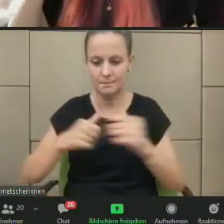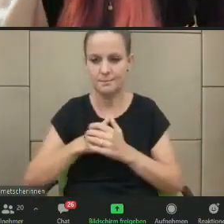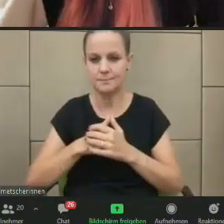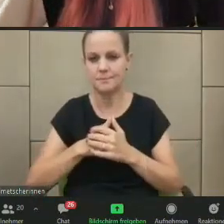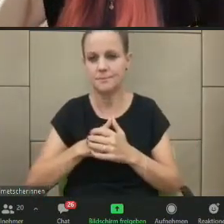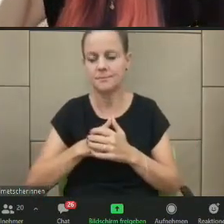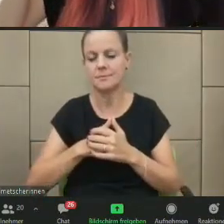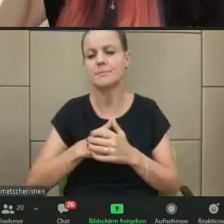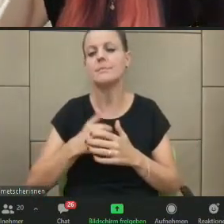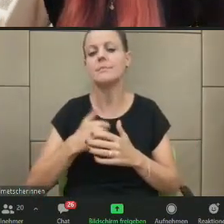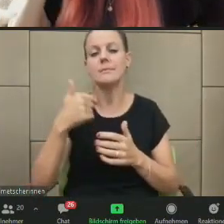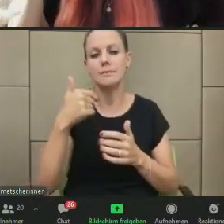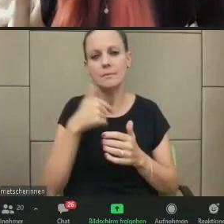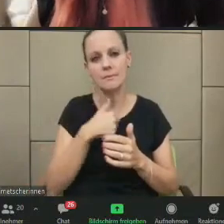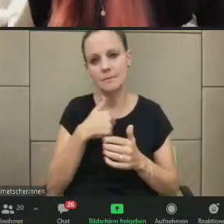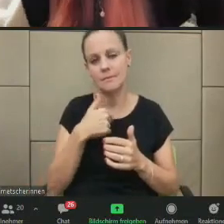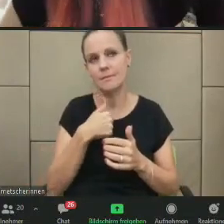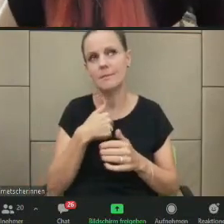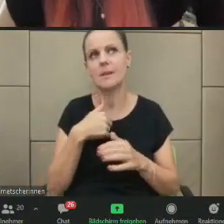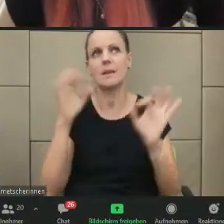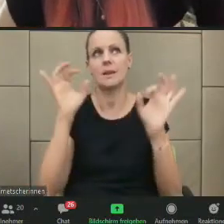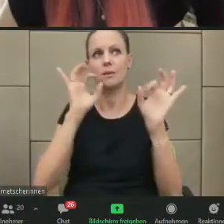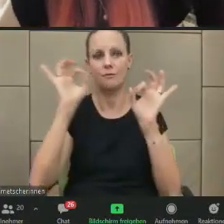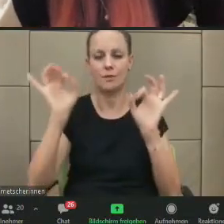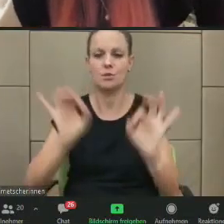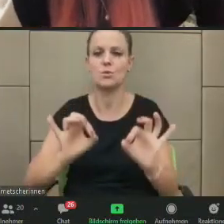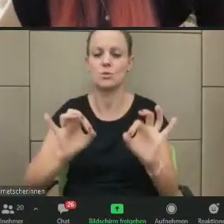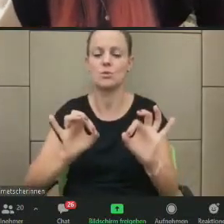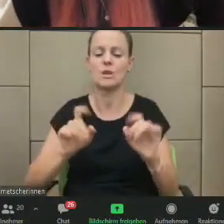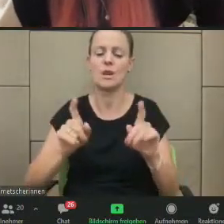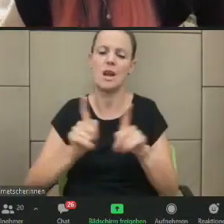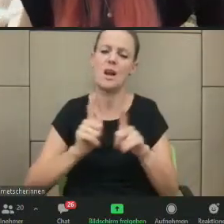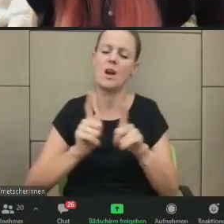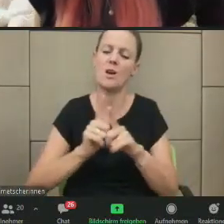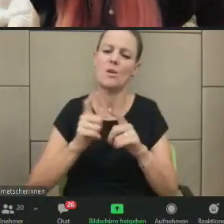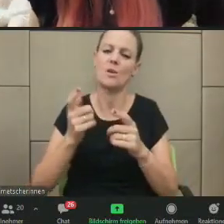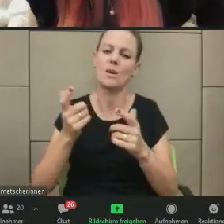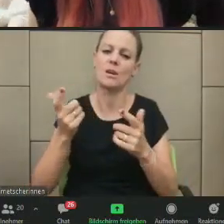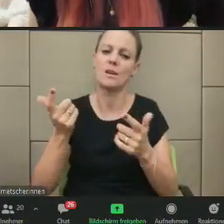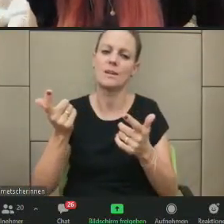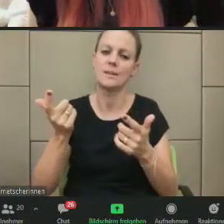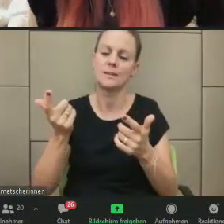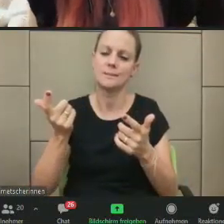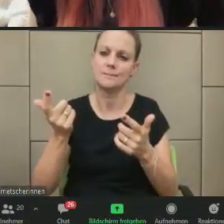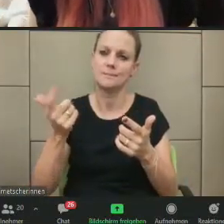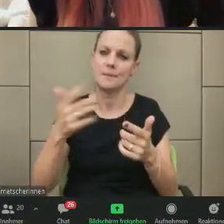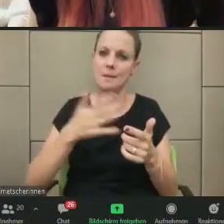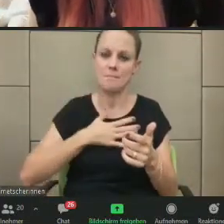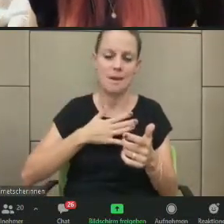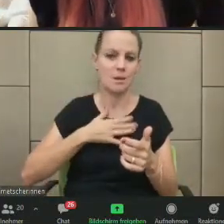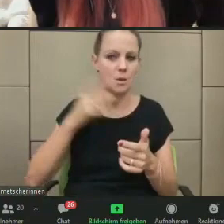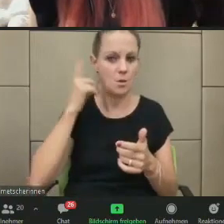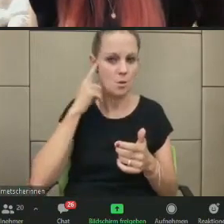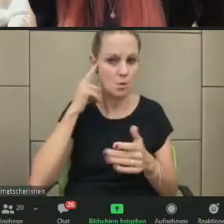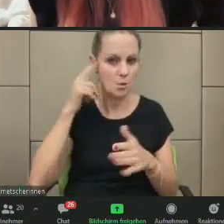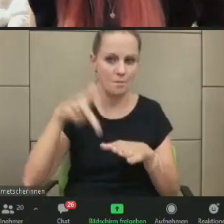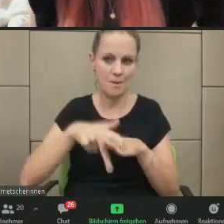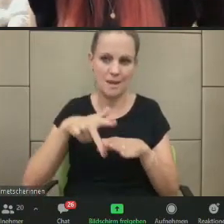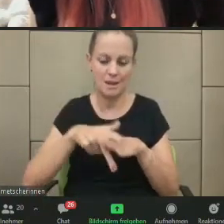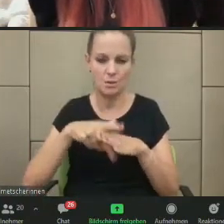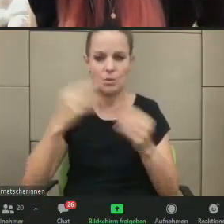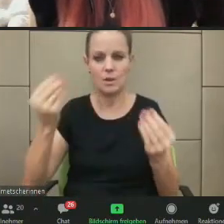Und ich versuche immer auch ein bisschen darüber, über meine Hörbehinderung zu sprechen und